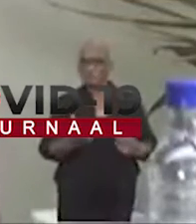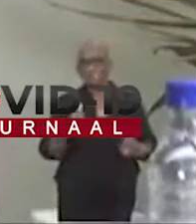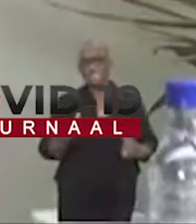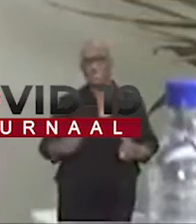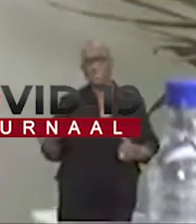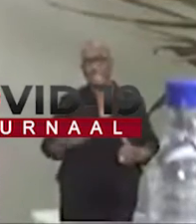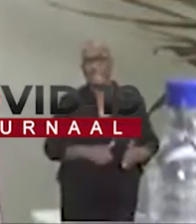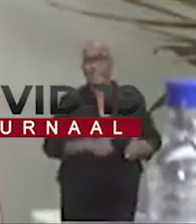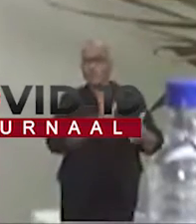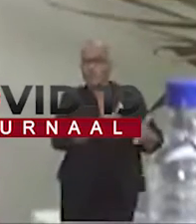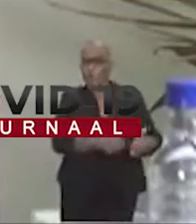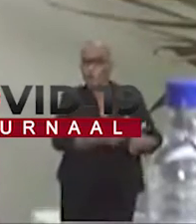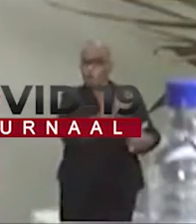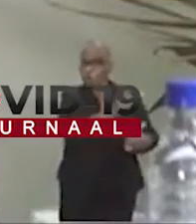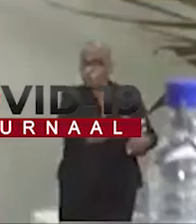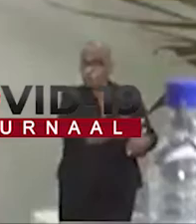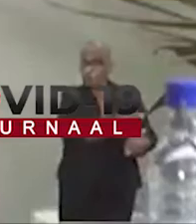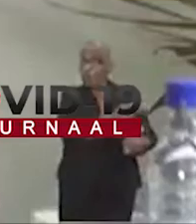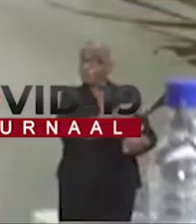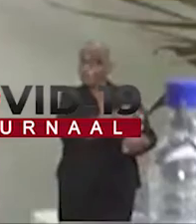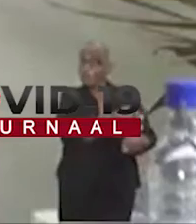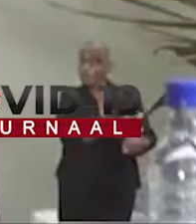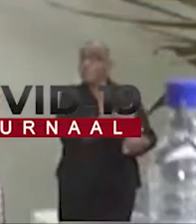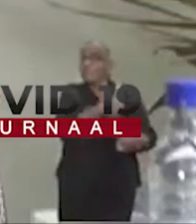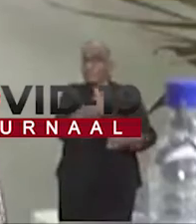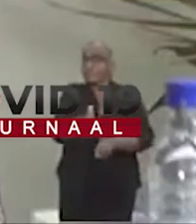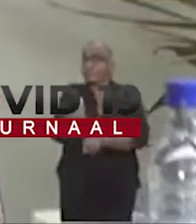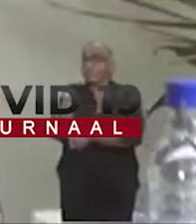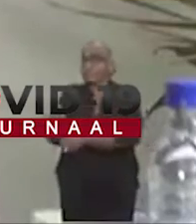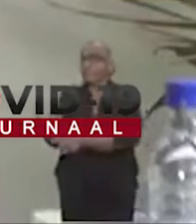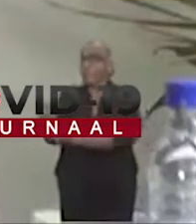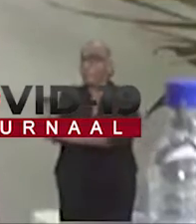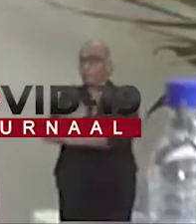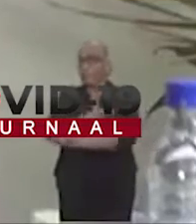influencer, om deze mensen dus over de streep